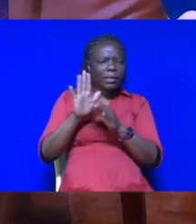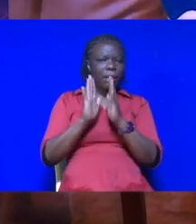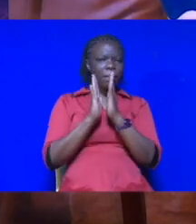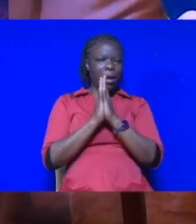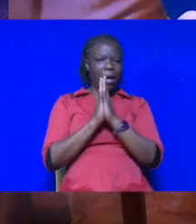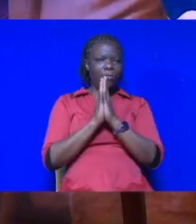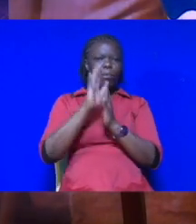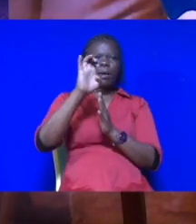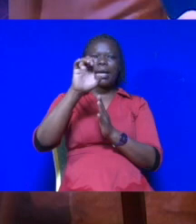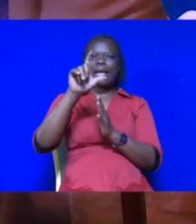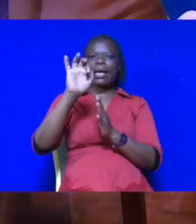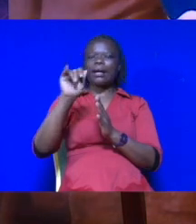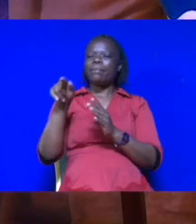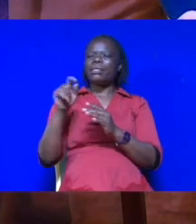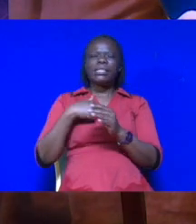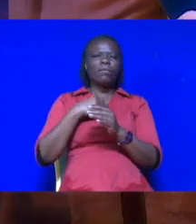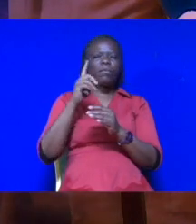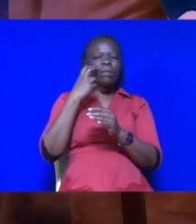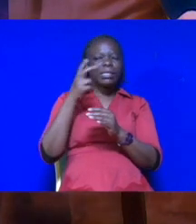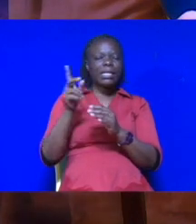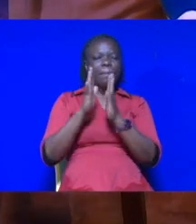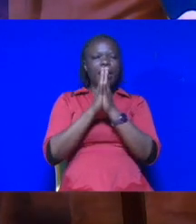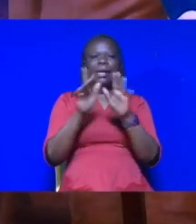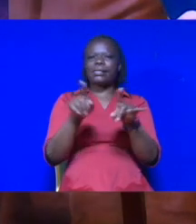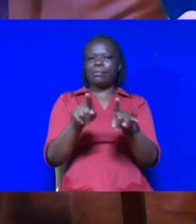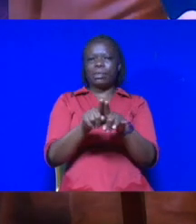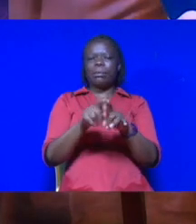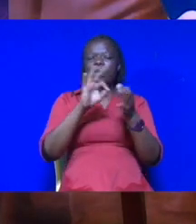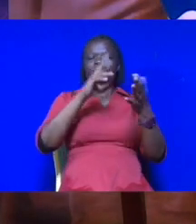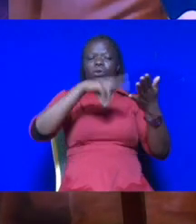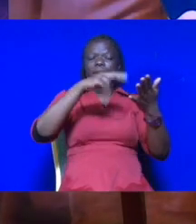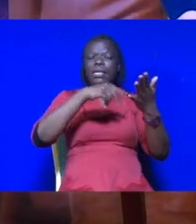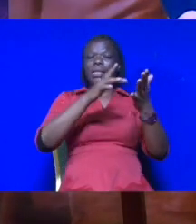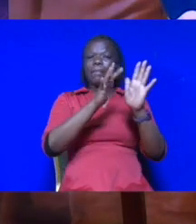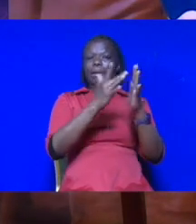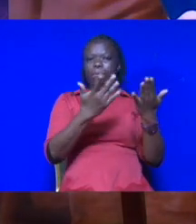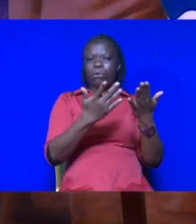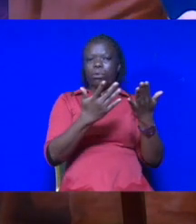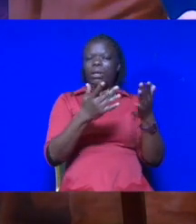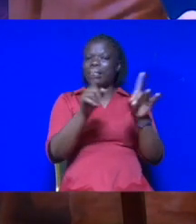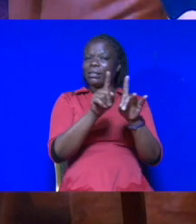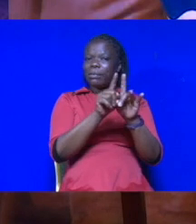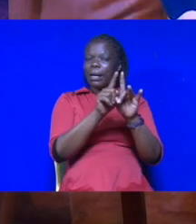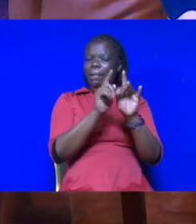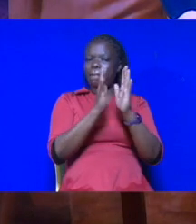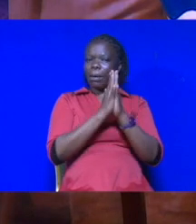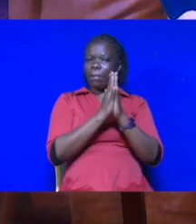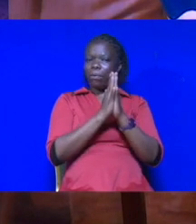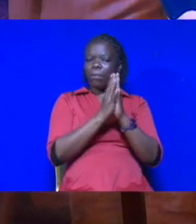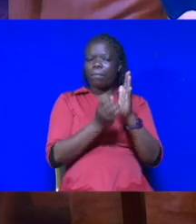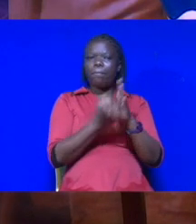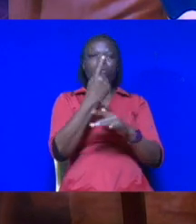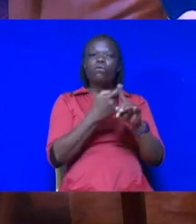Mimi sijawahi kuona ombi la namna hiyo. Ukisoma katika Biblia, ombi la namna hiyo linatokea hapa hapa